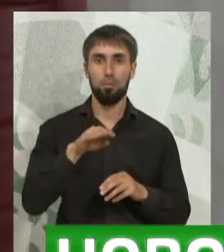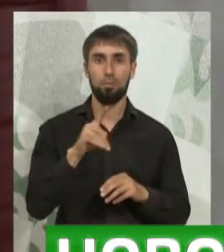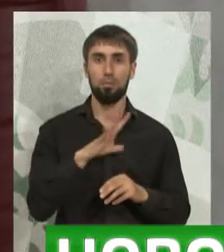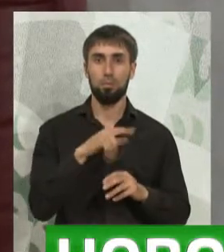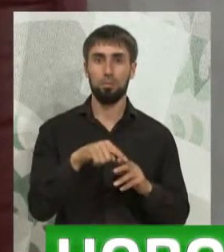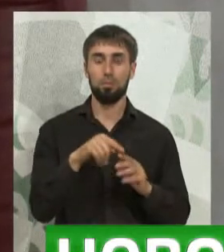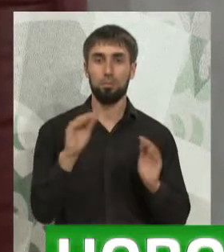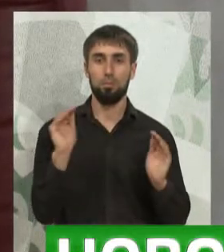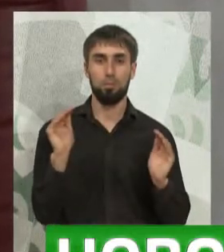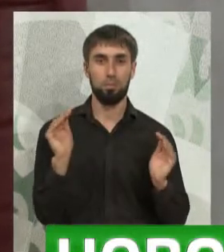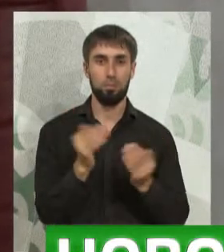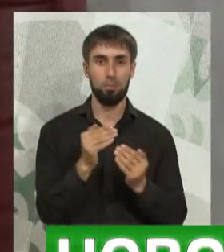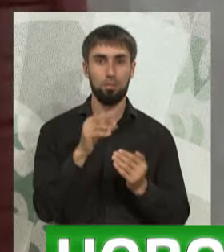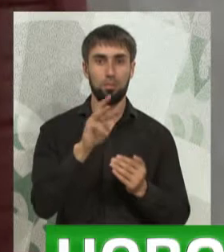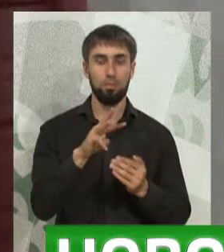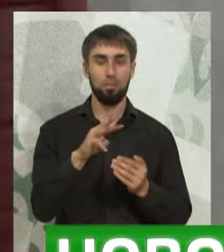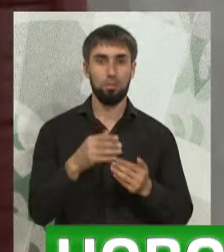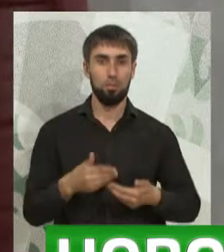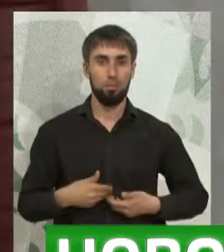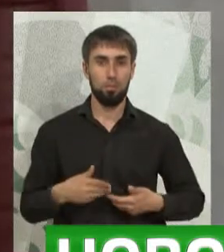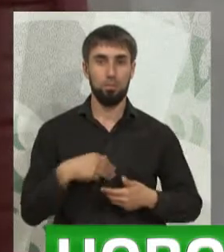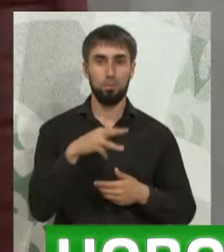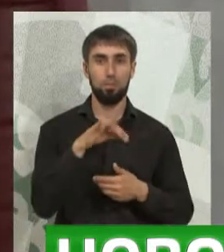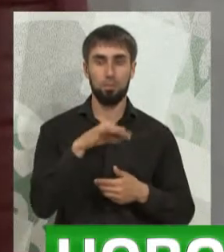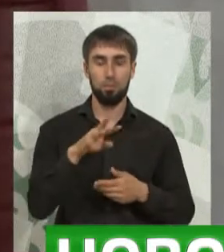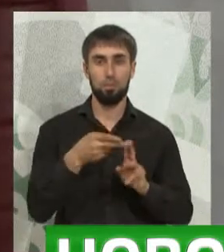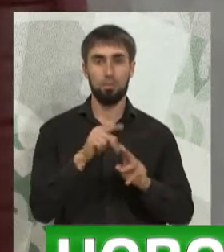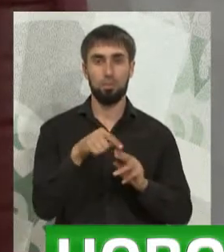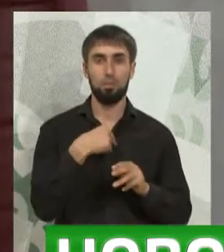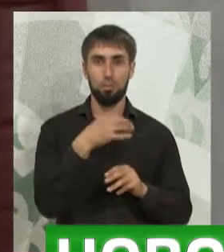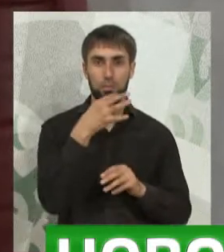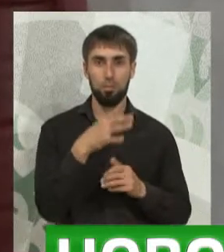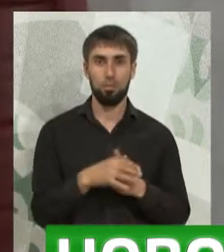должно быть ниже прожиточного минимума. Вот эта позиция мне